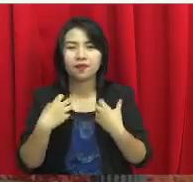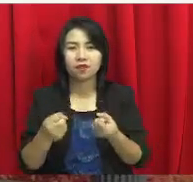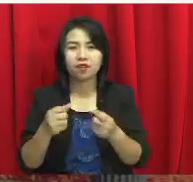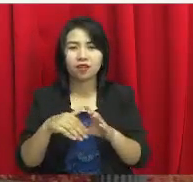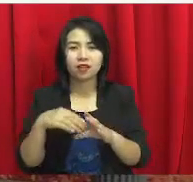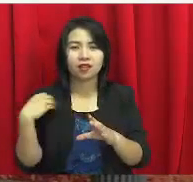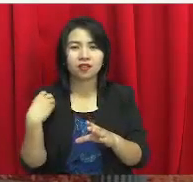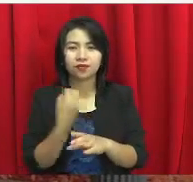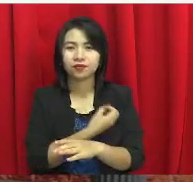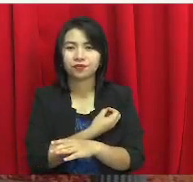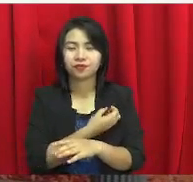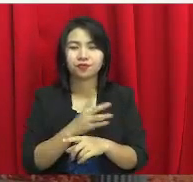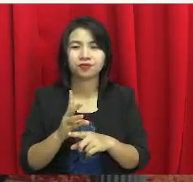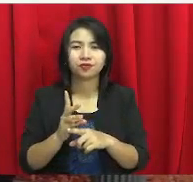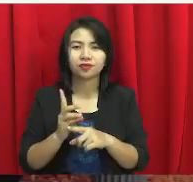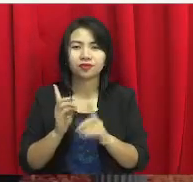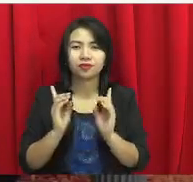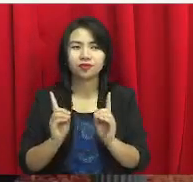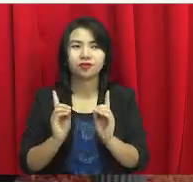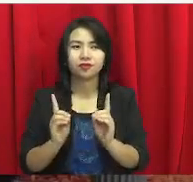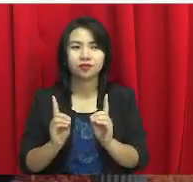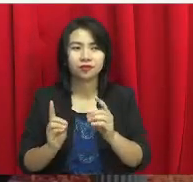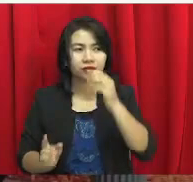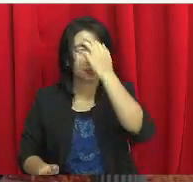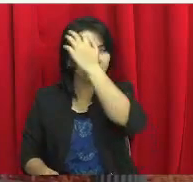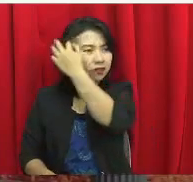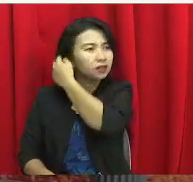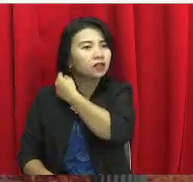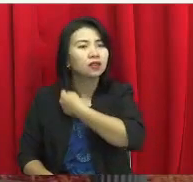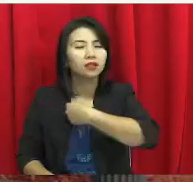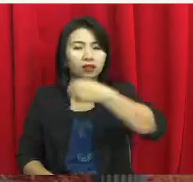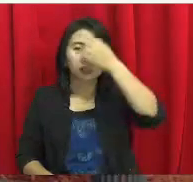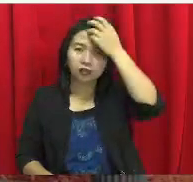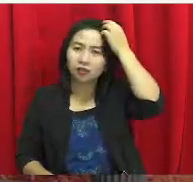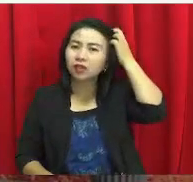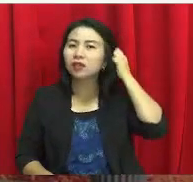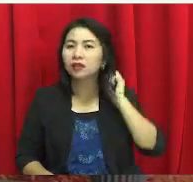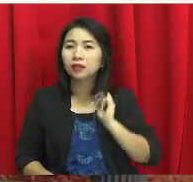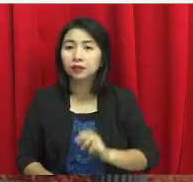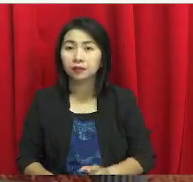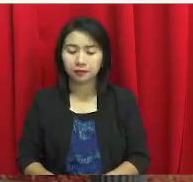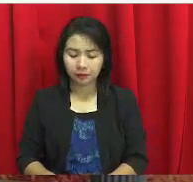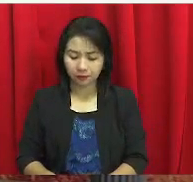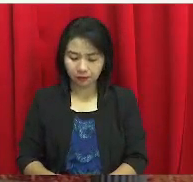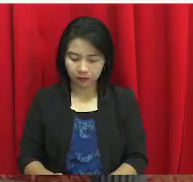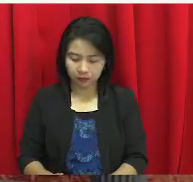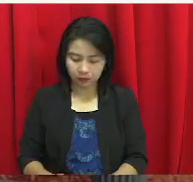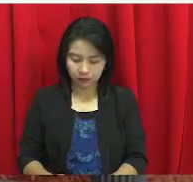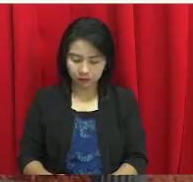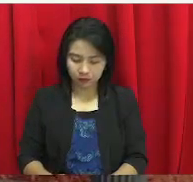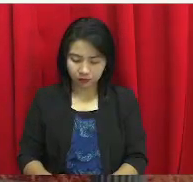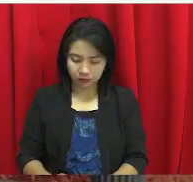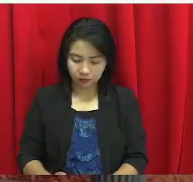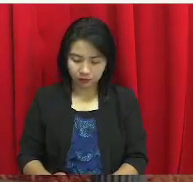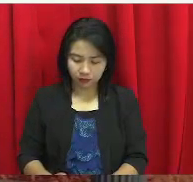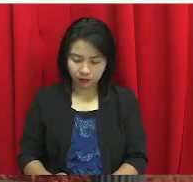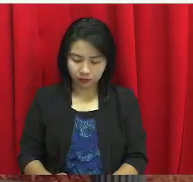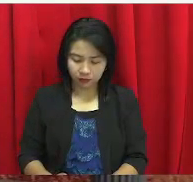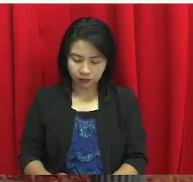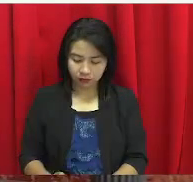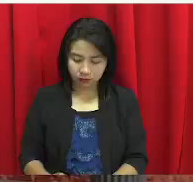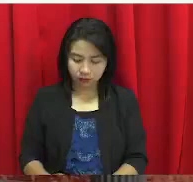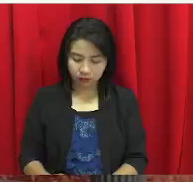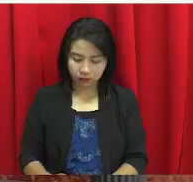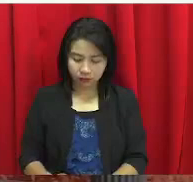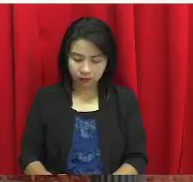nga pala sa sponsor for the shirt. Si Ma'am Rana Romero, shoutout po sa inyo. Ganda pala mo pag naka-uniform kami. Ay, may siya dyan, mga iba po dyan sa inyo.